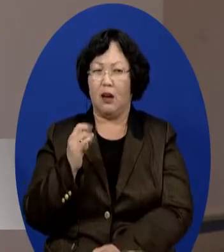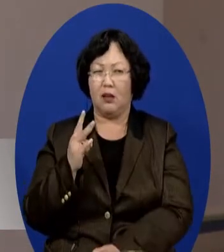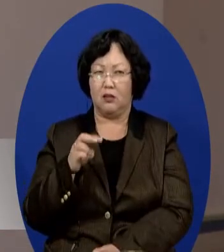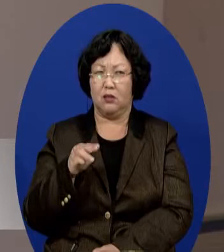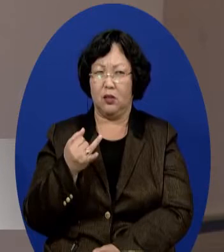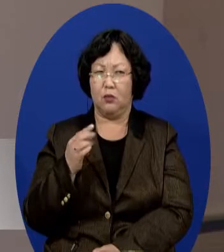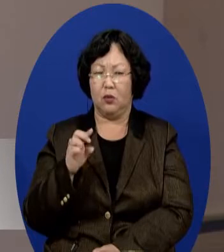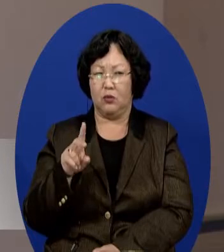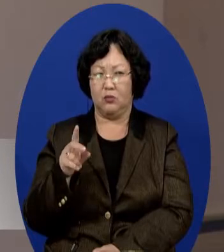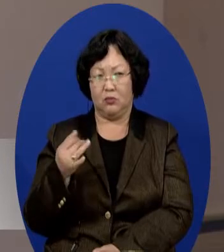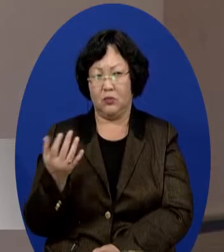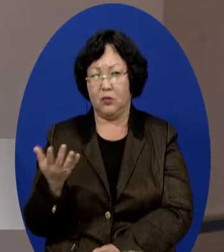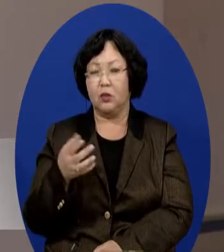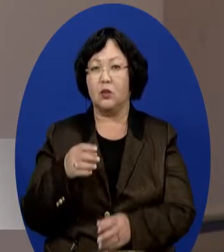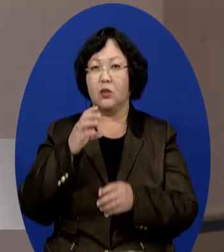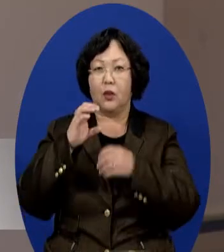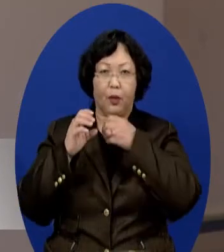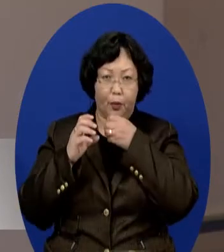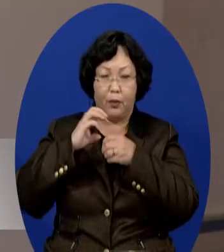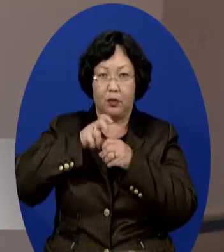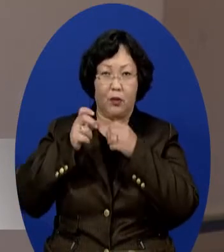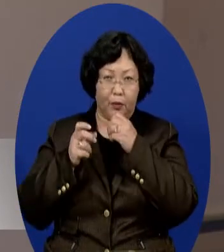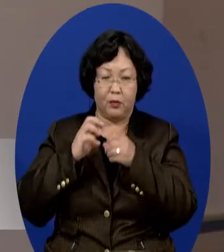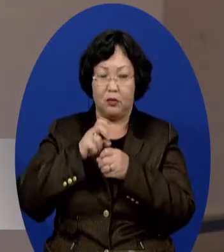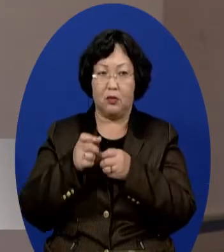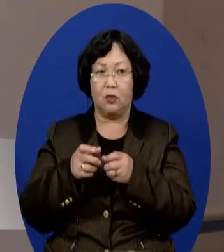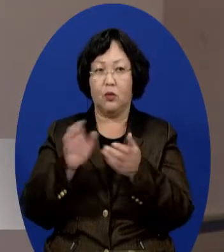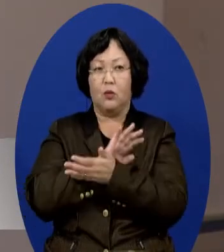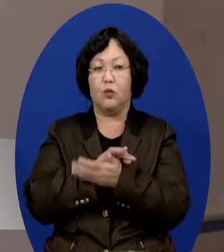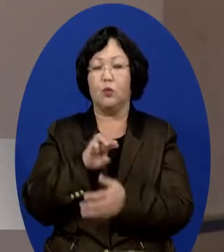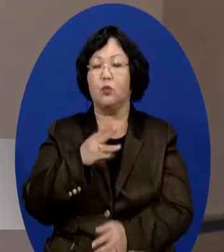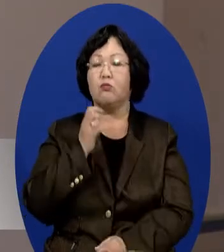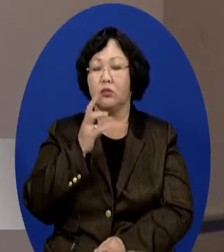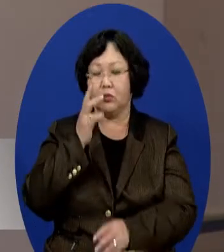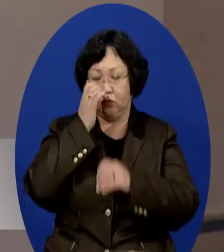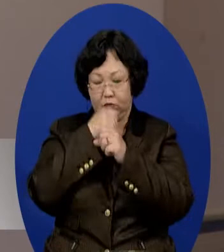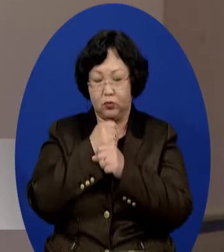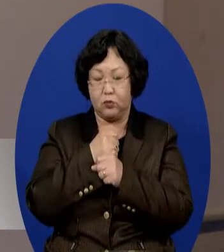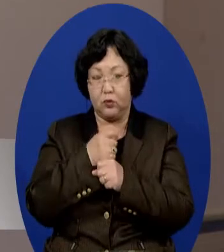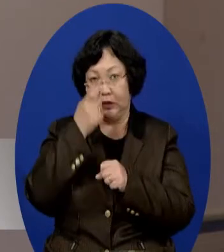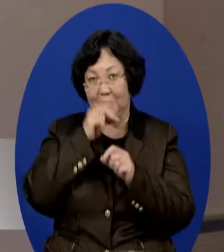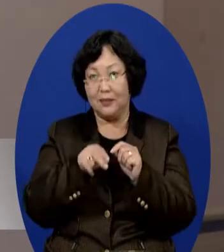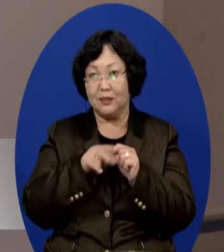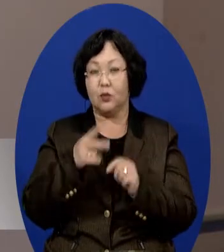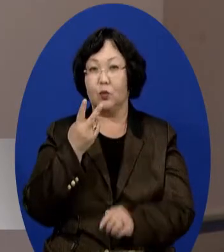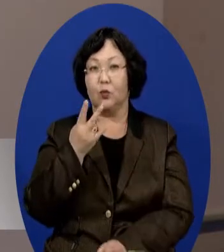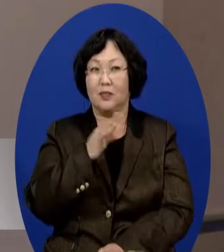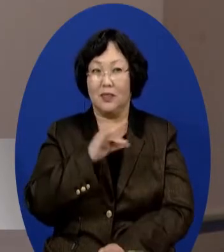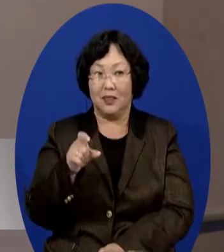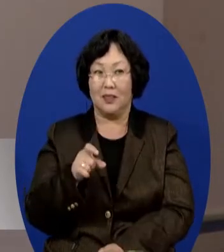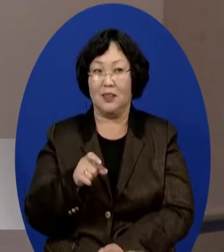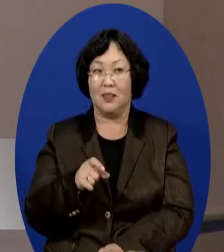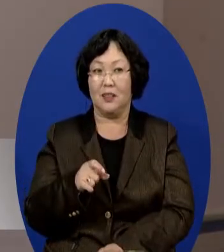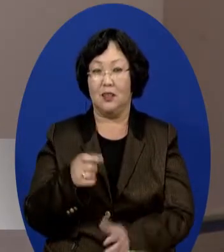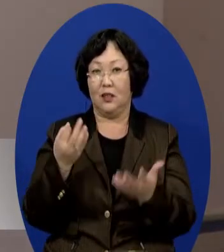Шүлсний оншлуур гэж байна. Шүлсний оншлуур бол түрүүчлсэн оншлууртаа багтаад явцдаг. Гэтэл бидний одоо хяналт үнэлгээгээр хараахан энэ 8